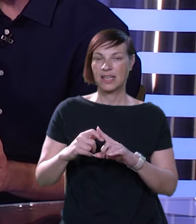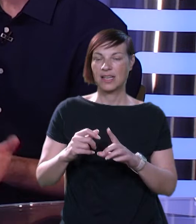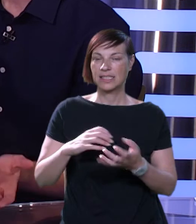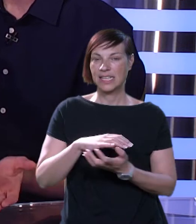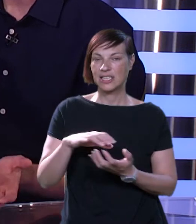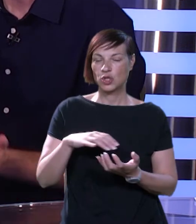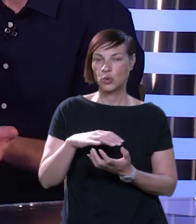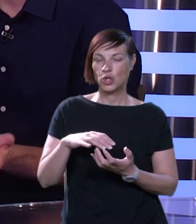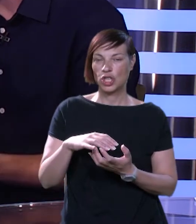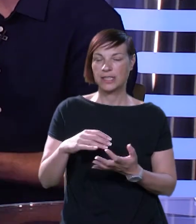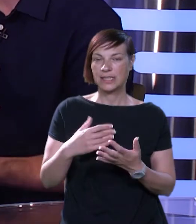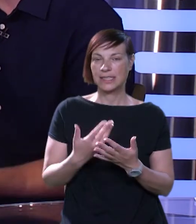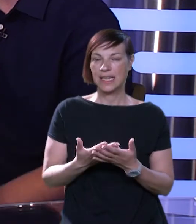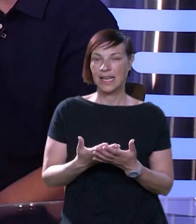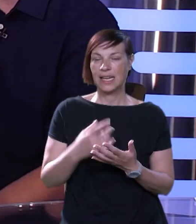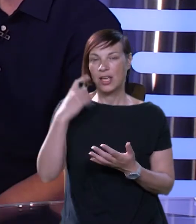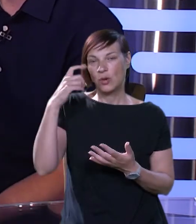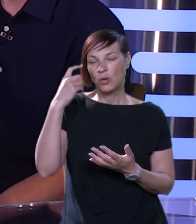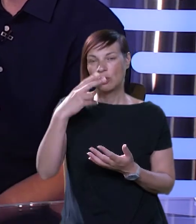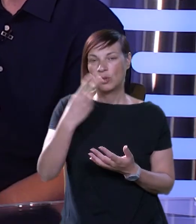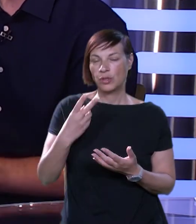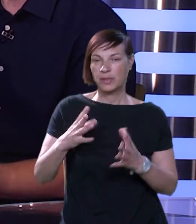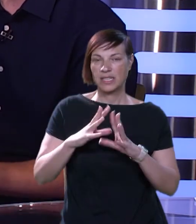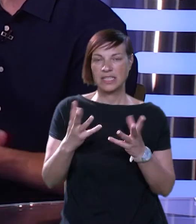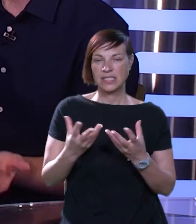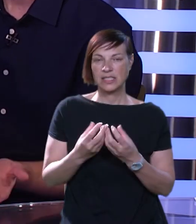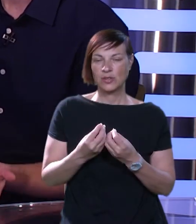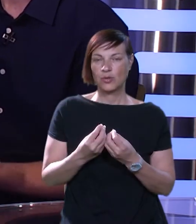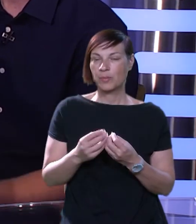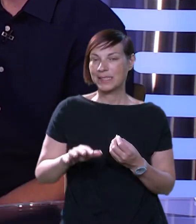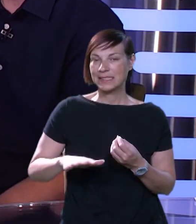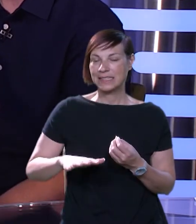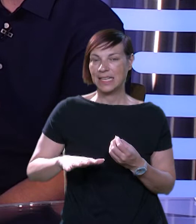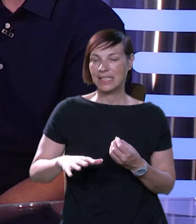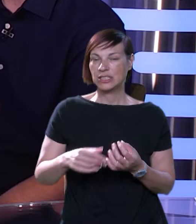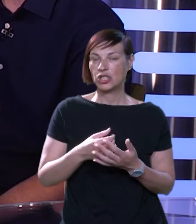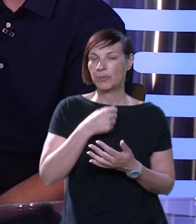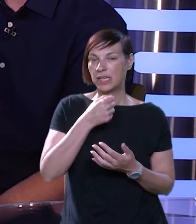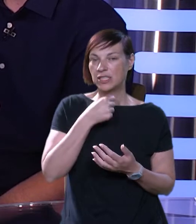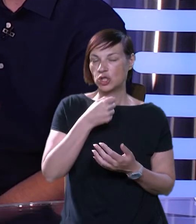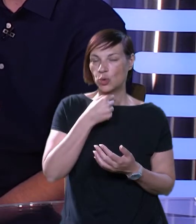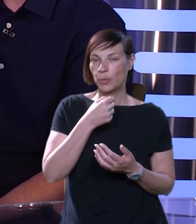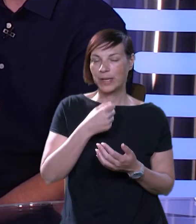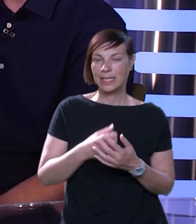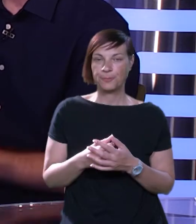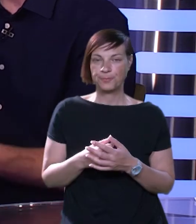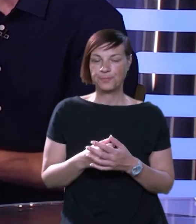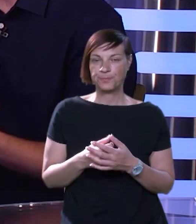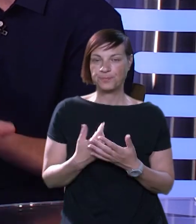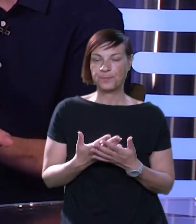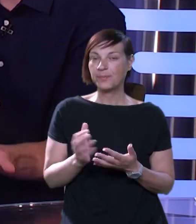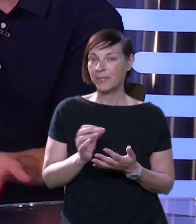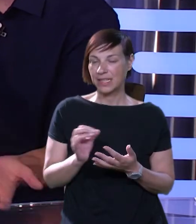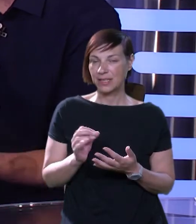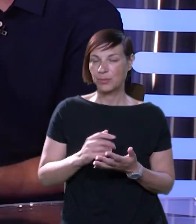roditelji koji su u showbizu, mogli bi reći u kulturi, umjetnosti, skupa sa talentiranom djecom nastupili i izvodili pjesme iz